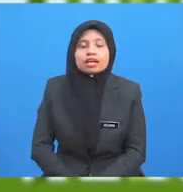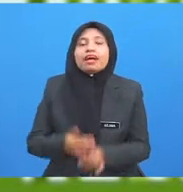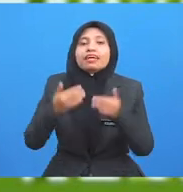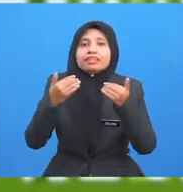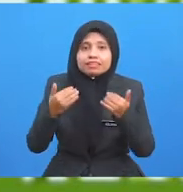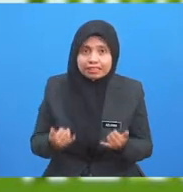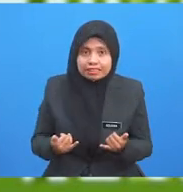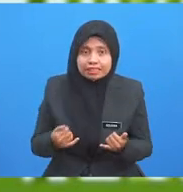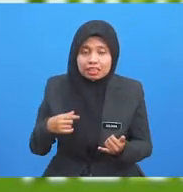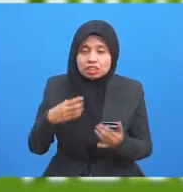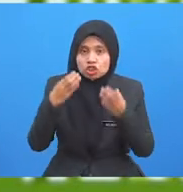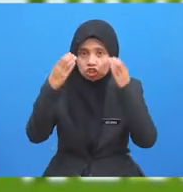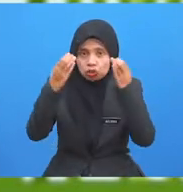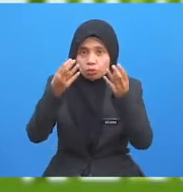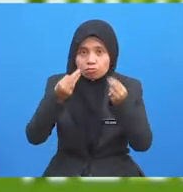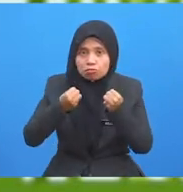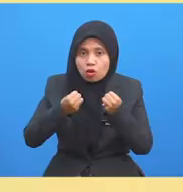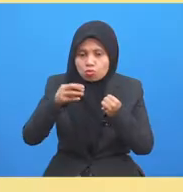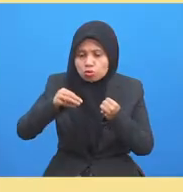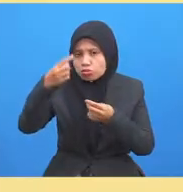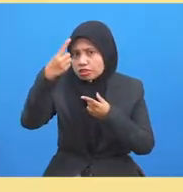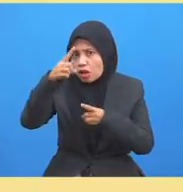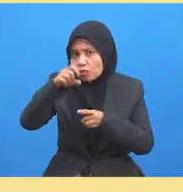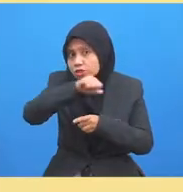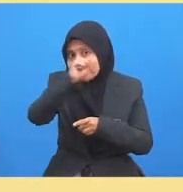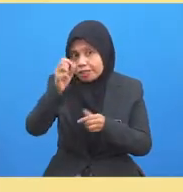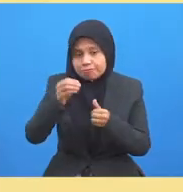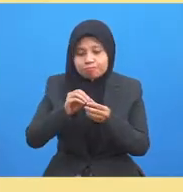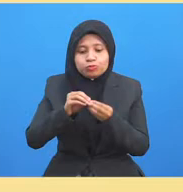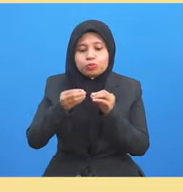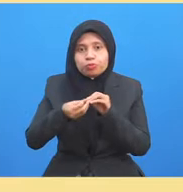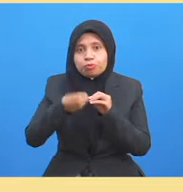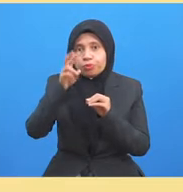Sekarang, cikgu mahu murid-murid jawab soalan yang kedua.